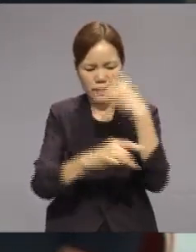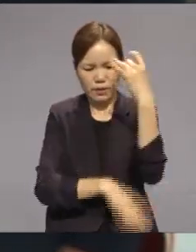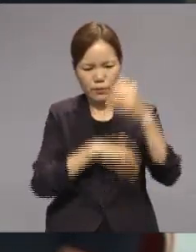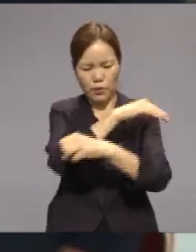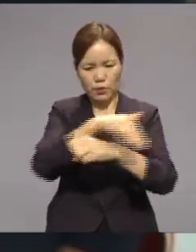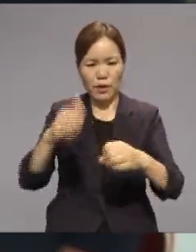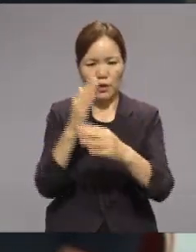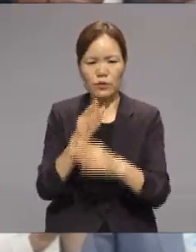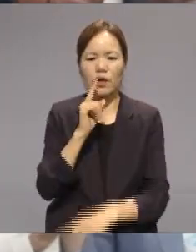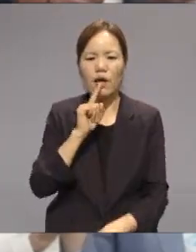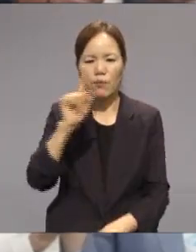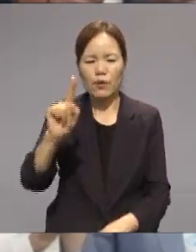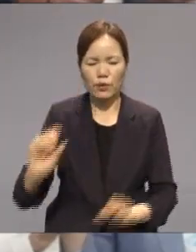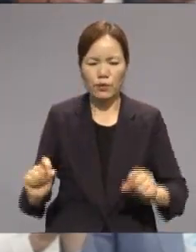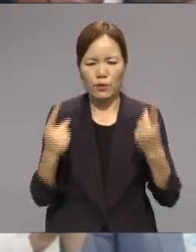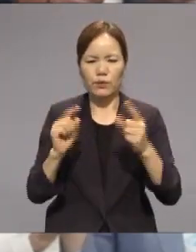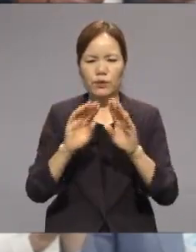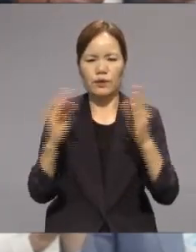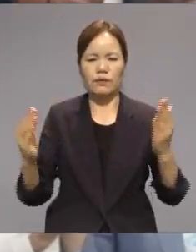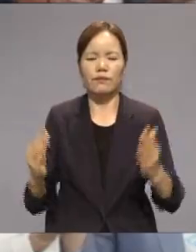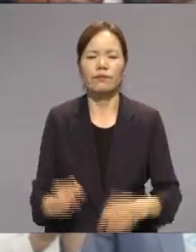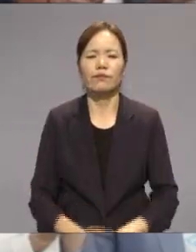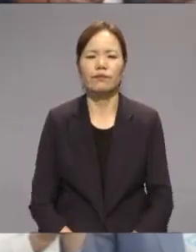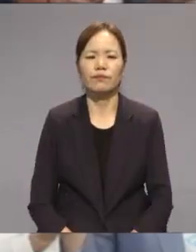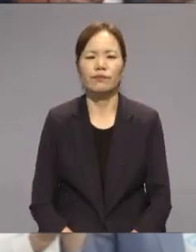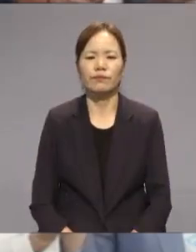중간 보고도 함께 진행됐습니다